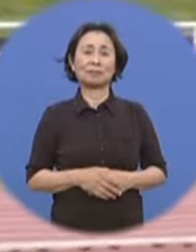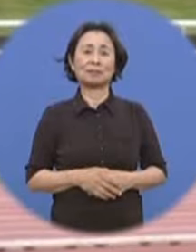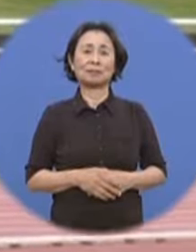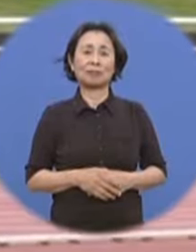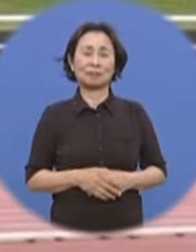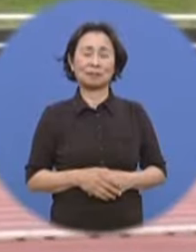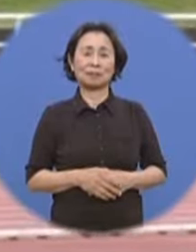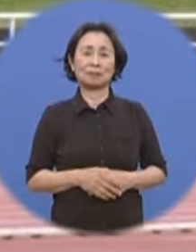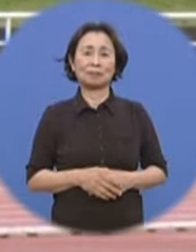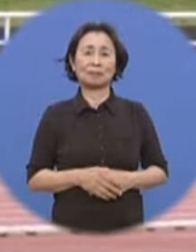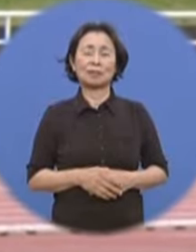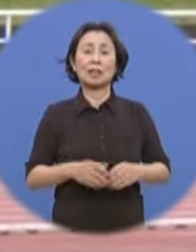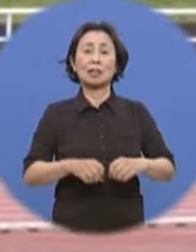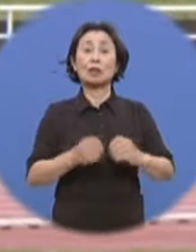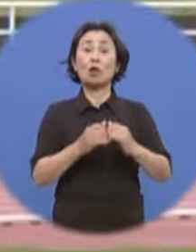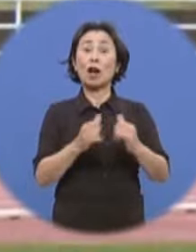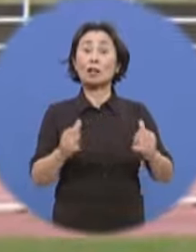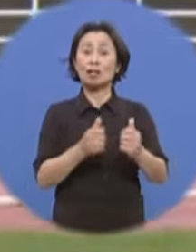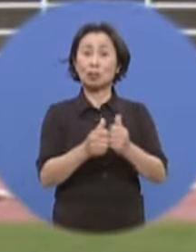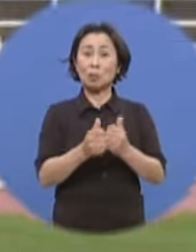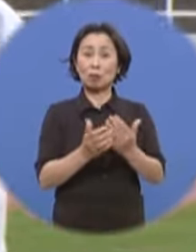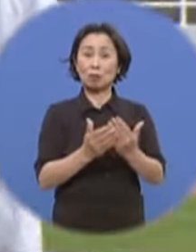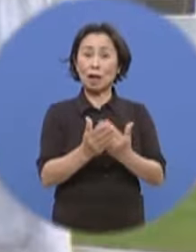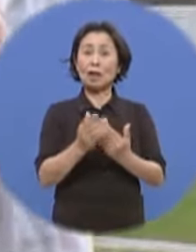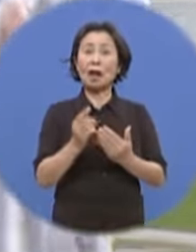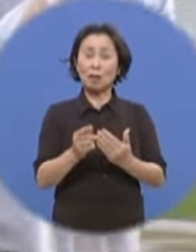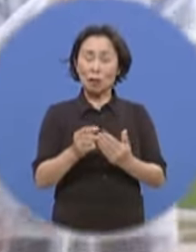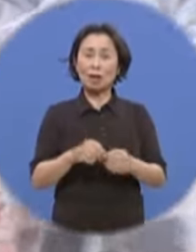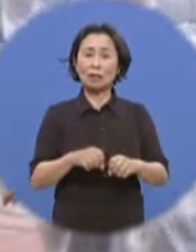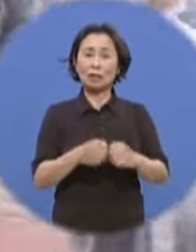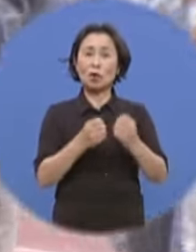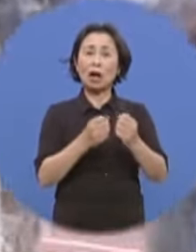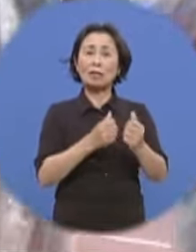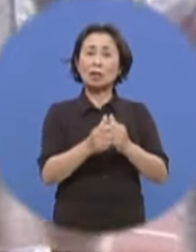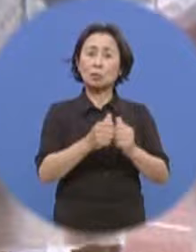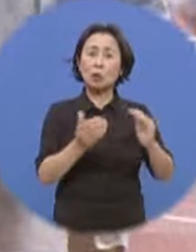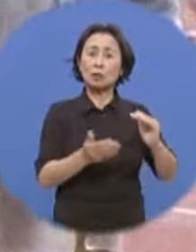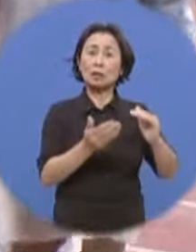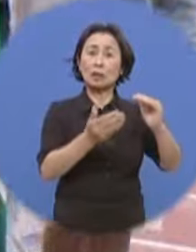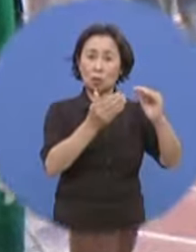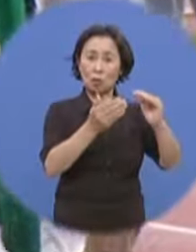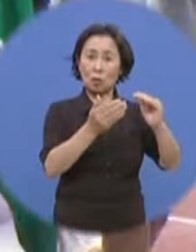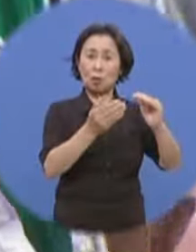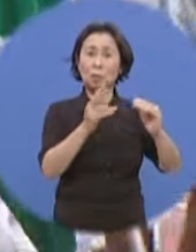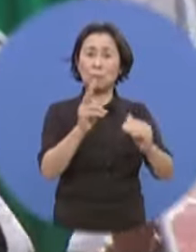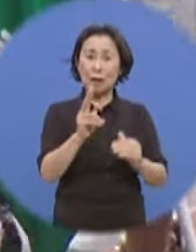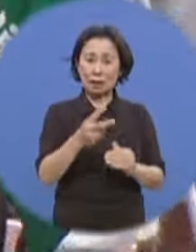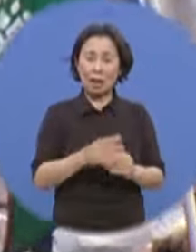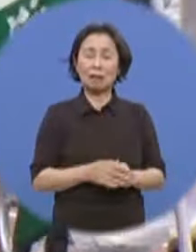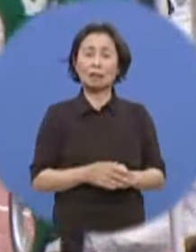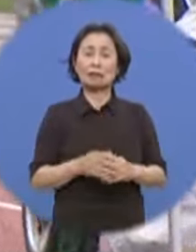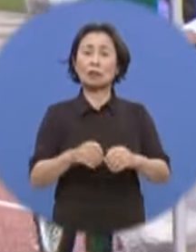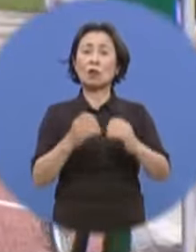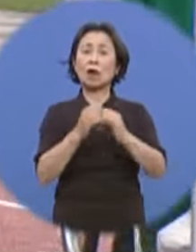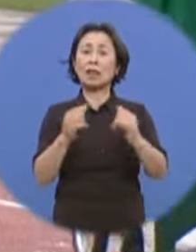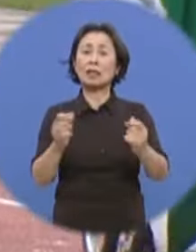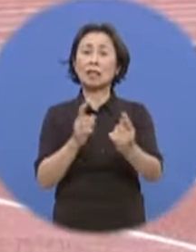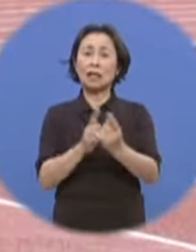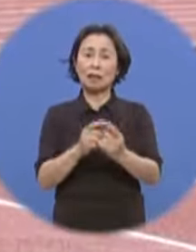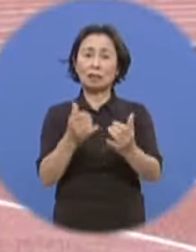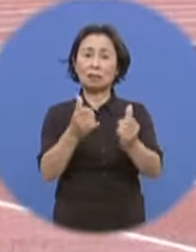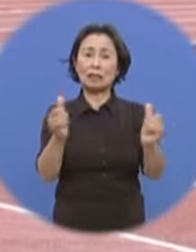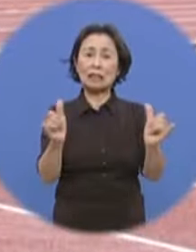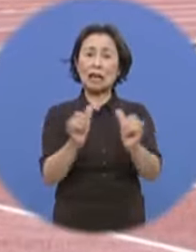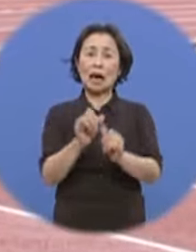た障害者スポーツ大会は障害者スポーツの進行を図るとともに障害者に対する社会の